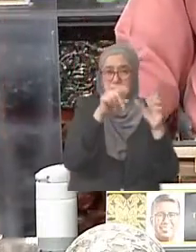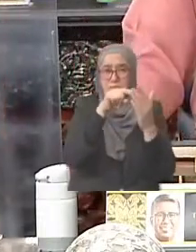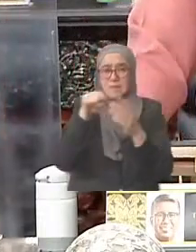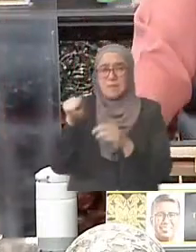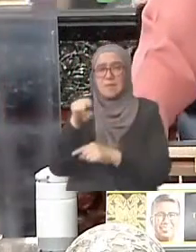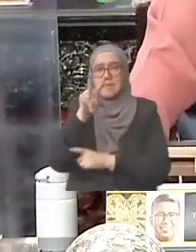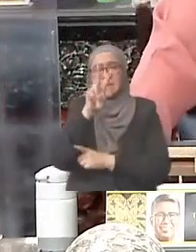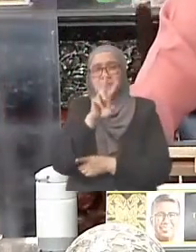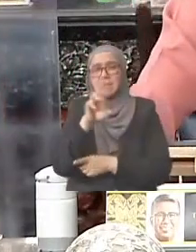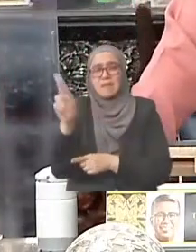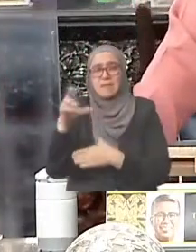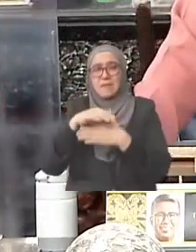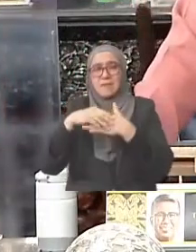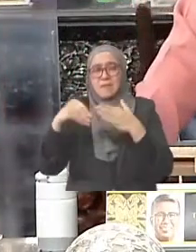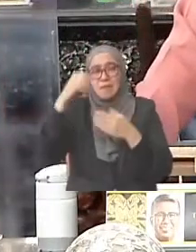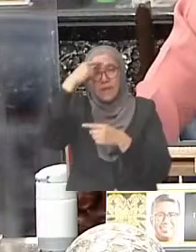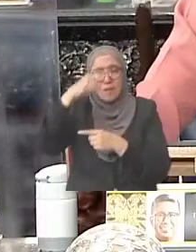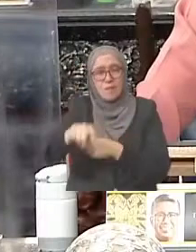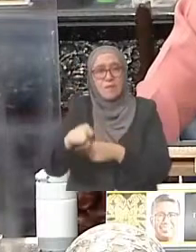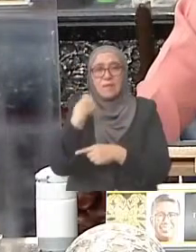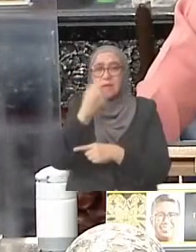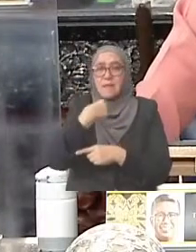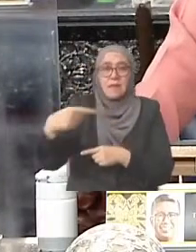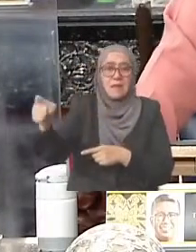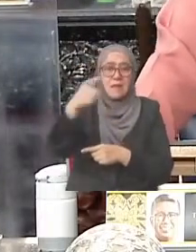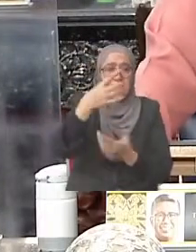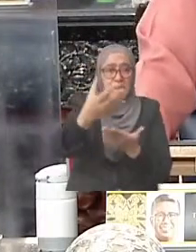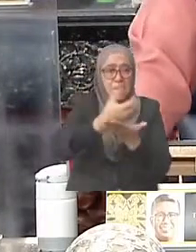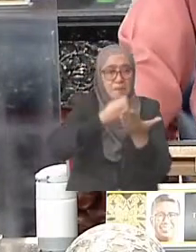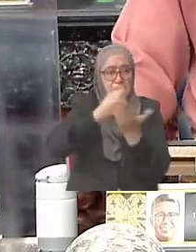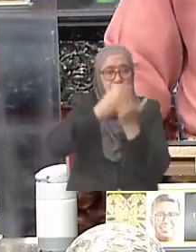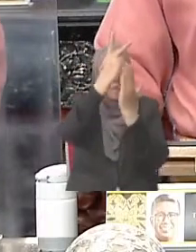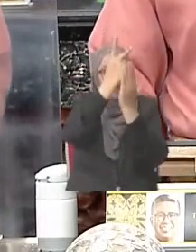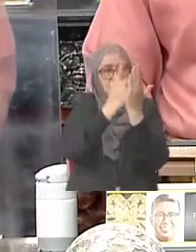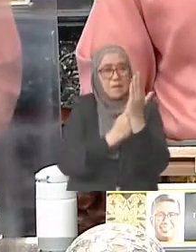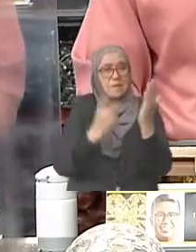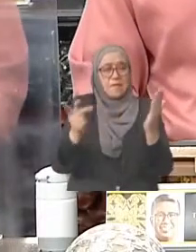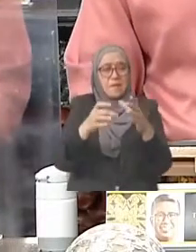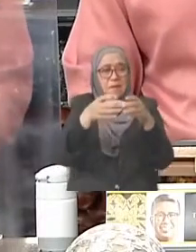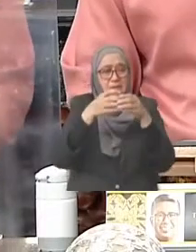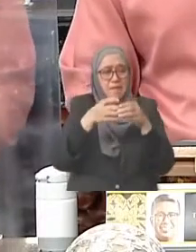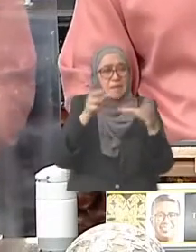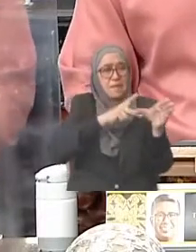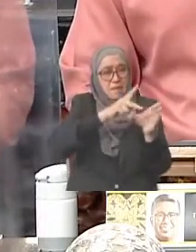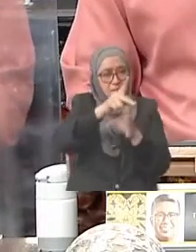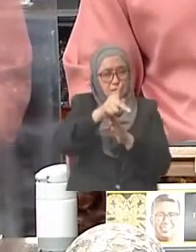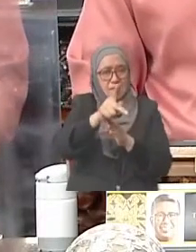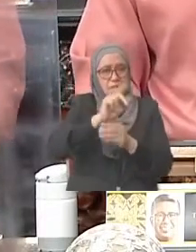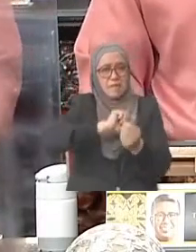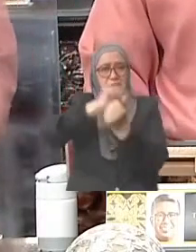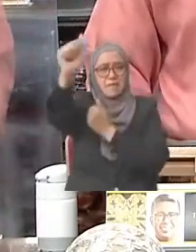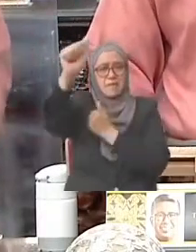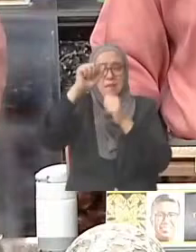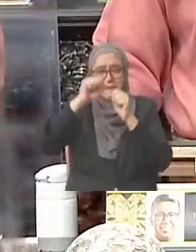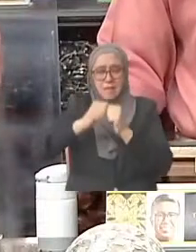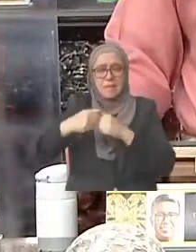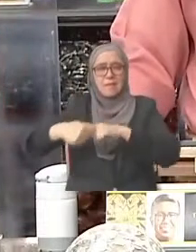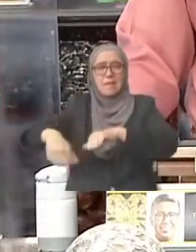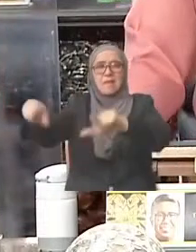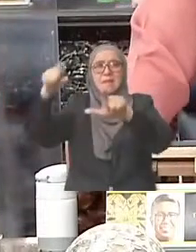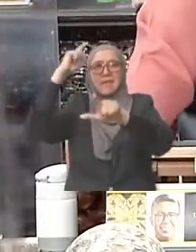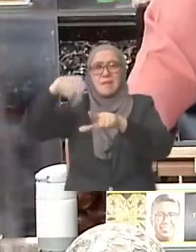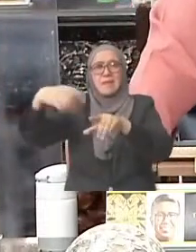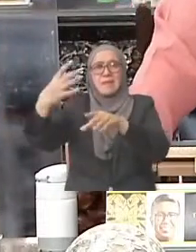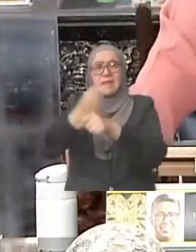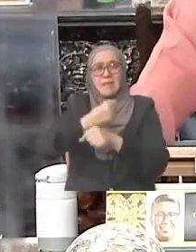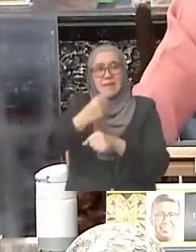itu kepada yang mengambil kursus dengan badan-badan profesional yang diluluskan mereka Layak mendapat lepas caic atas juran single